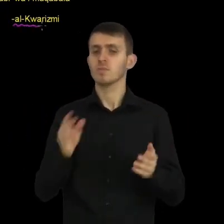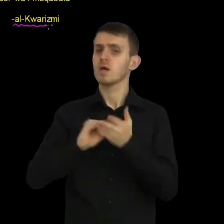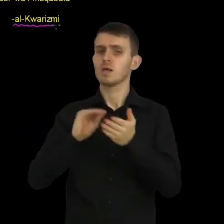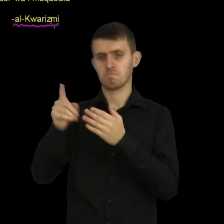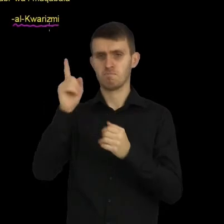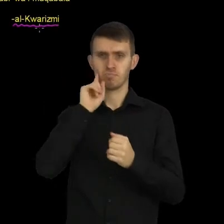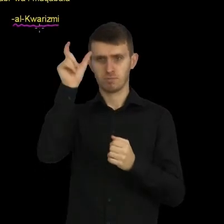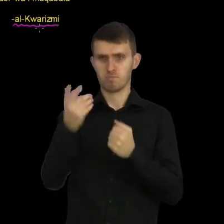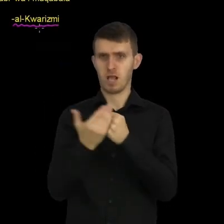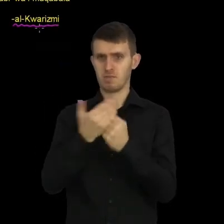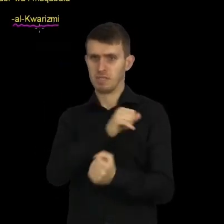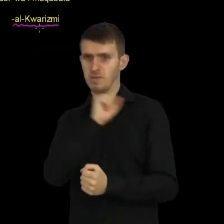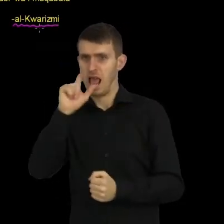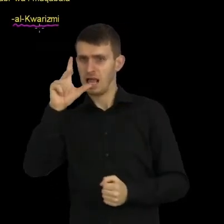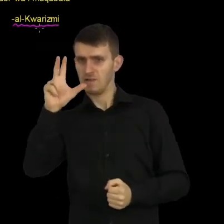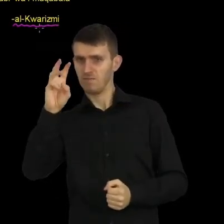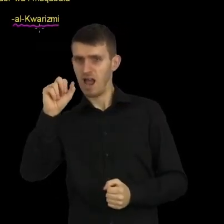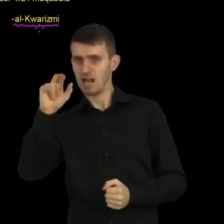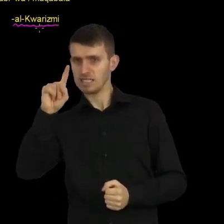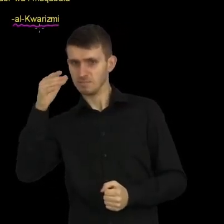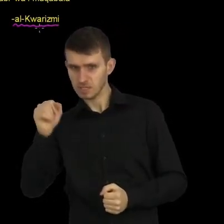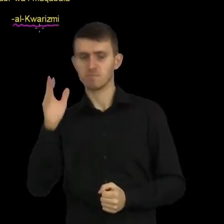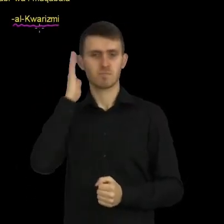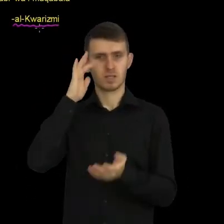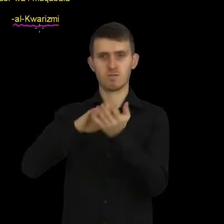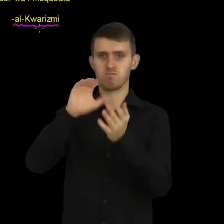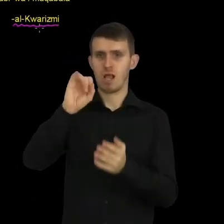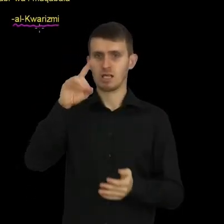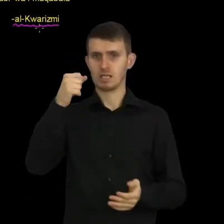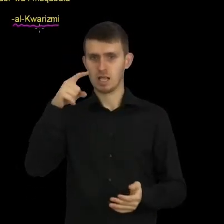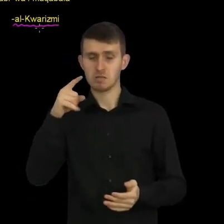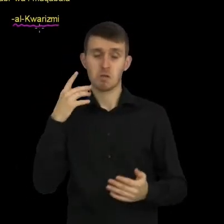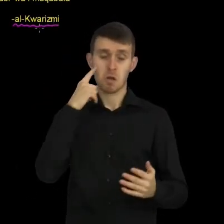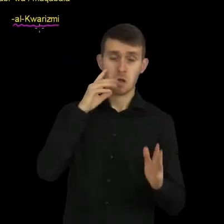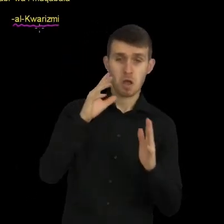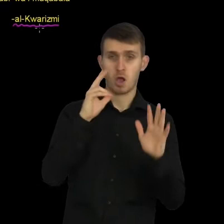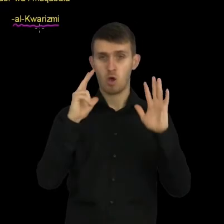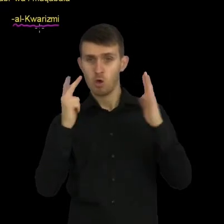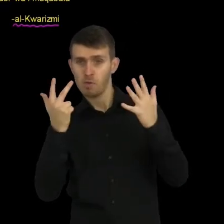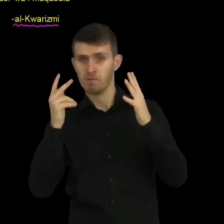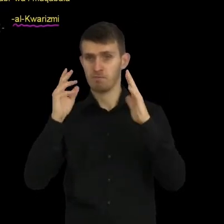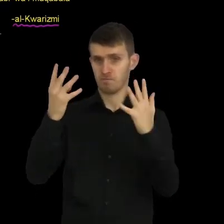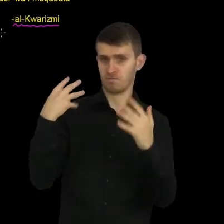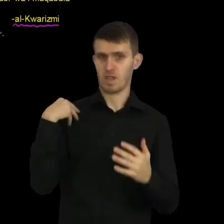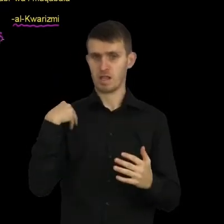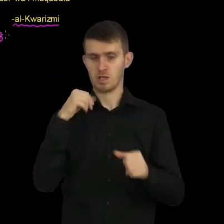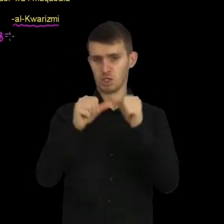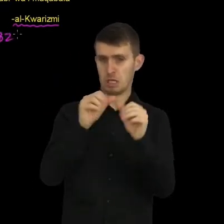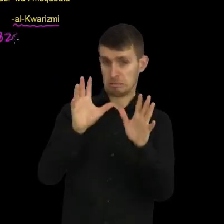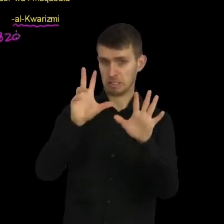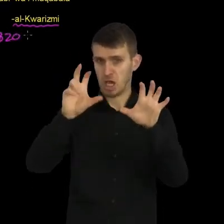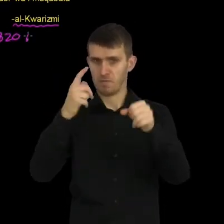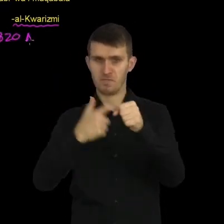uzupełniania i równoważenia napisał ją wersji matematyki mieszkający w bagdadzie zdaje się że w 8 albo 9